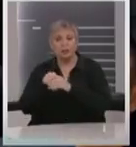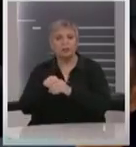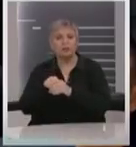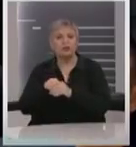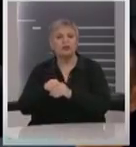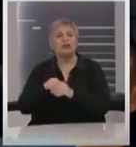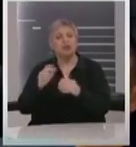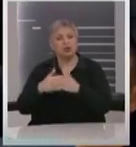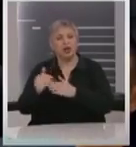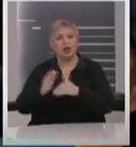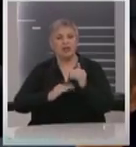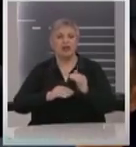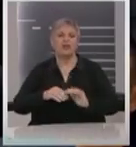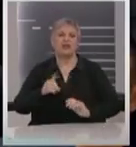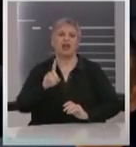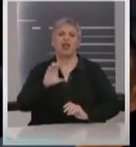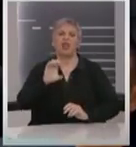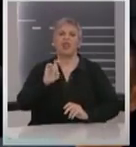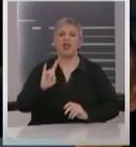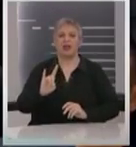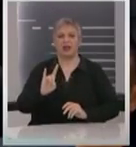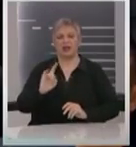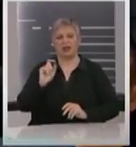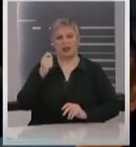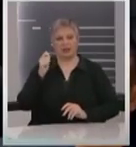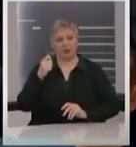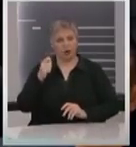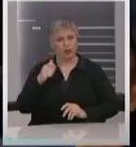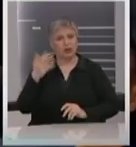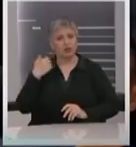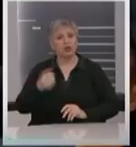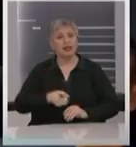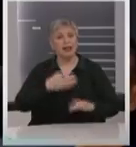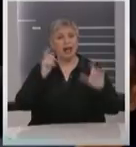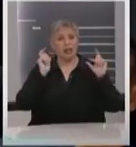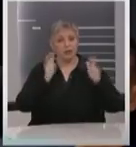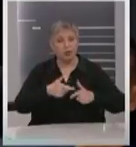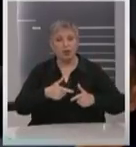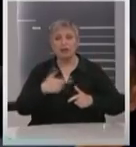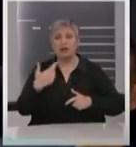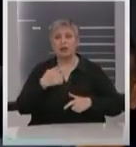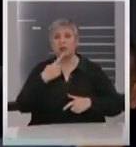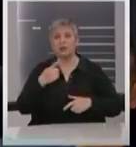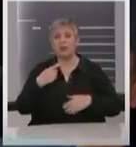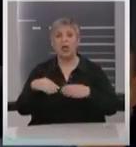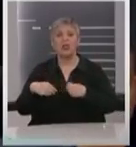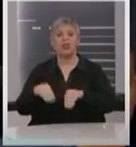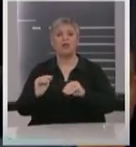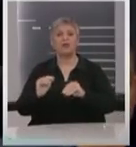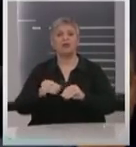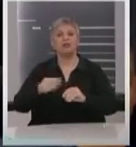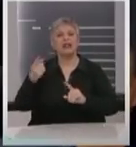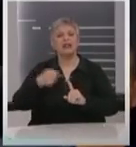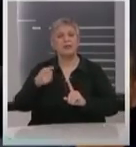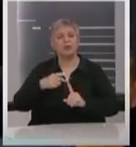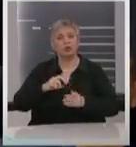η κυβέρνηση της Νέας Δημοκρατίας είχε πει ότι θα ξεπουλήσει τη ΔΕΗ, θα πουλήσει ένα τμήμα της ΔΕΗ, είχατε βγει και είχατε πει